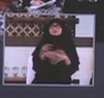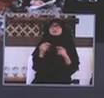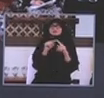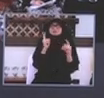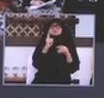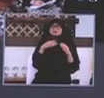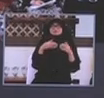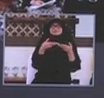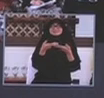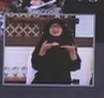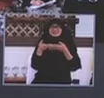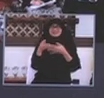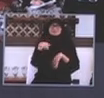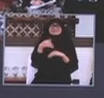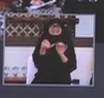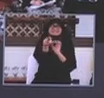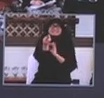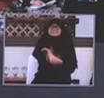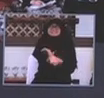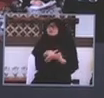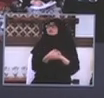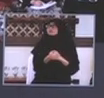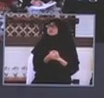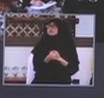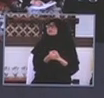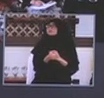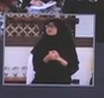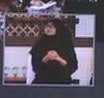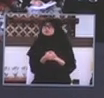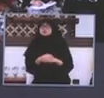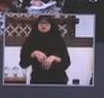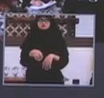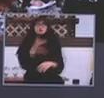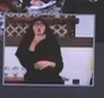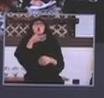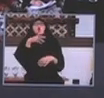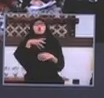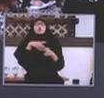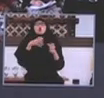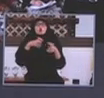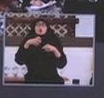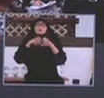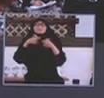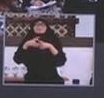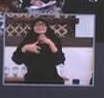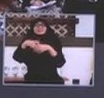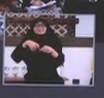kurang, Pak. Untuk itu, Pak. Buka. Mesin pencacah sampah, pencacah,